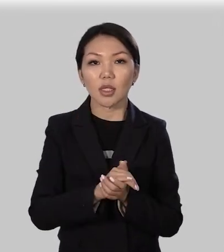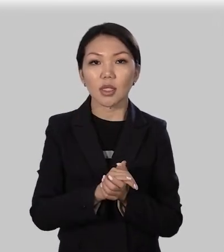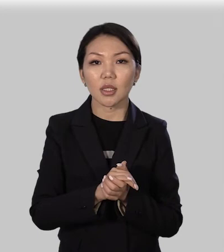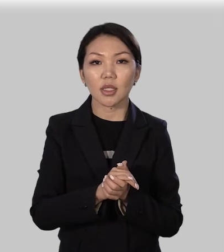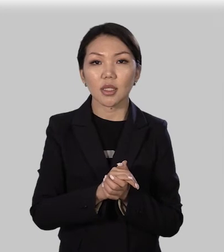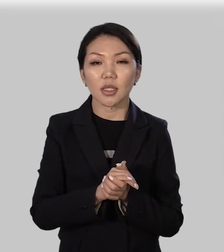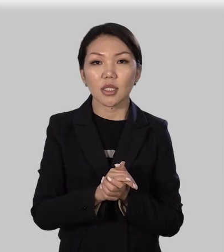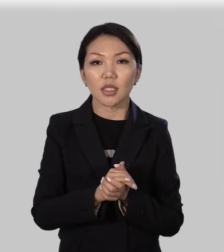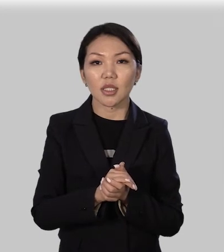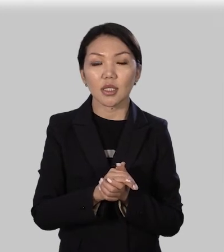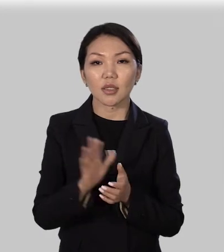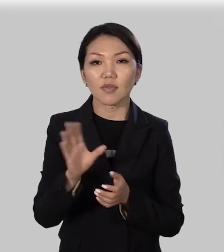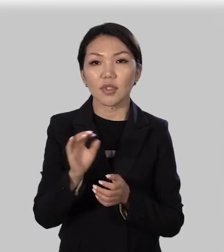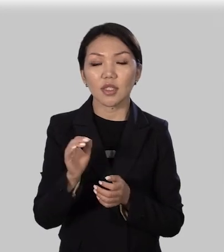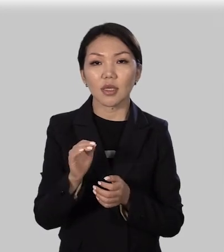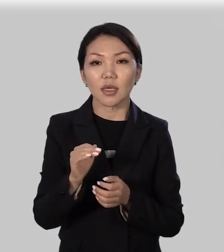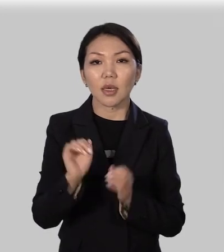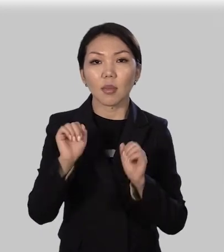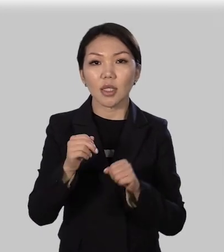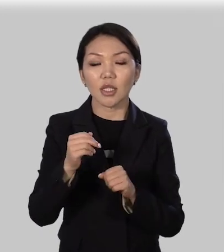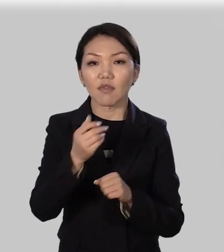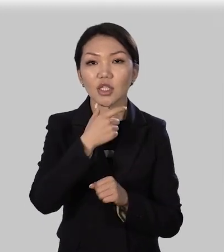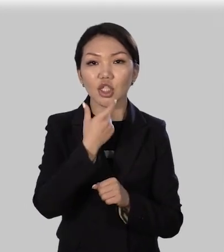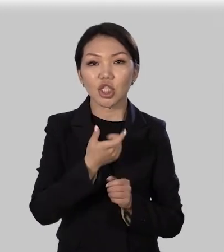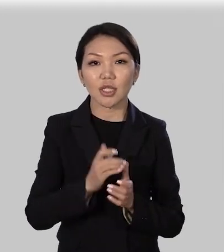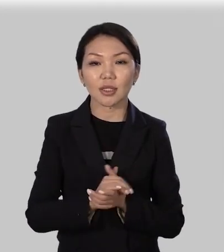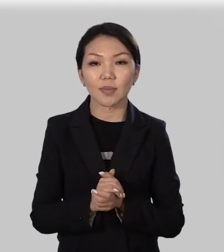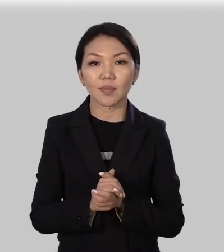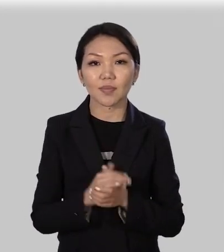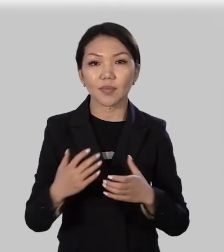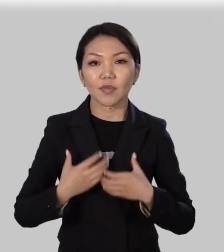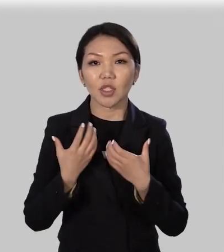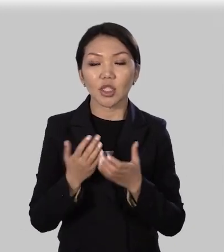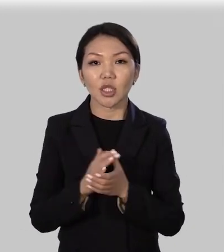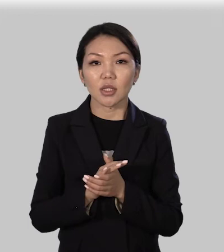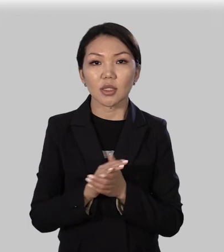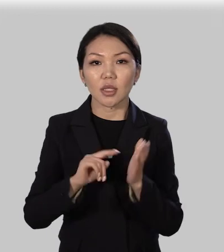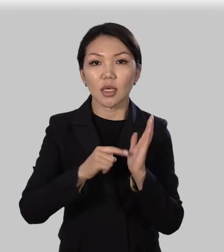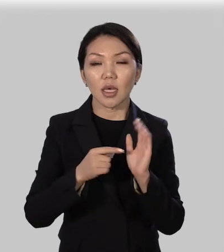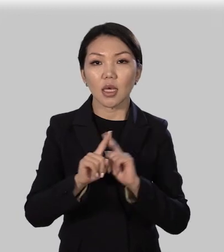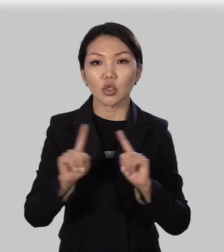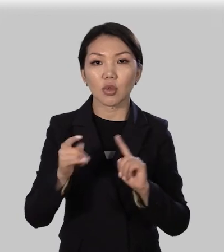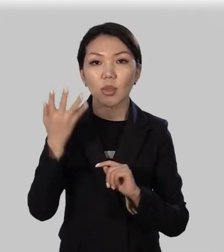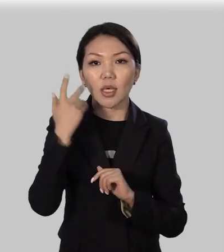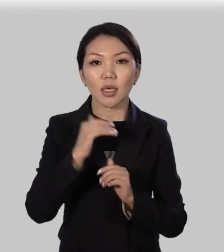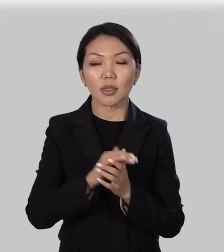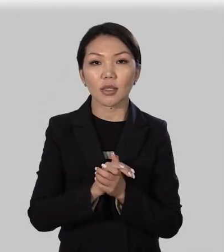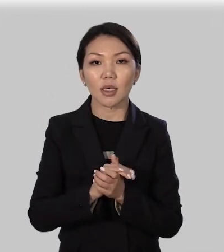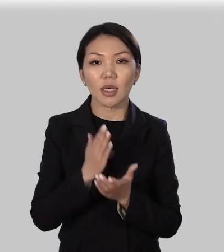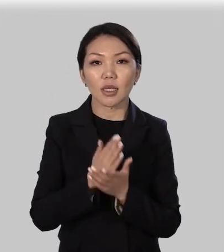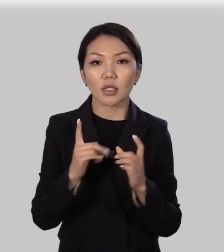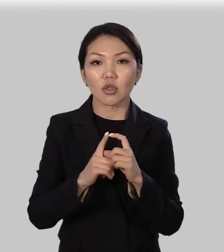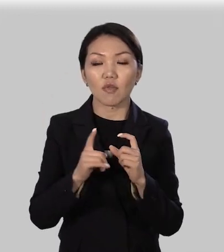рядом. В этом сложно подчиненном предложении перед подчинительным союзом запятая не ставится, так как есть